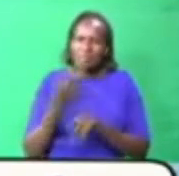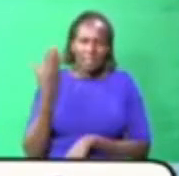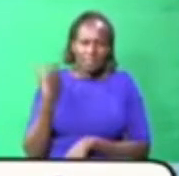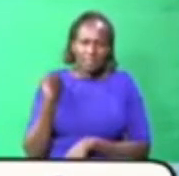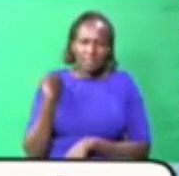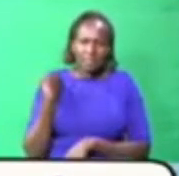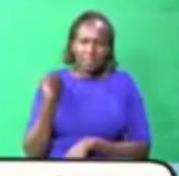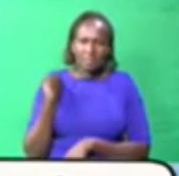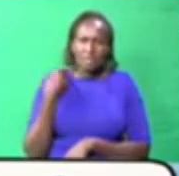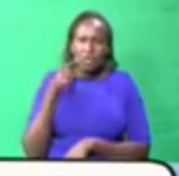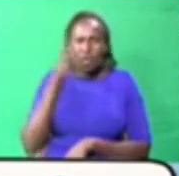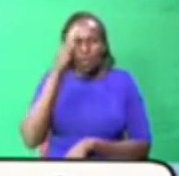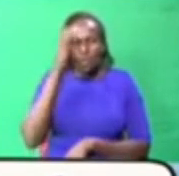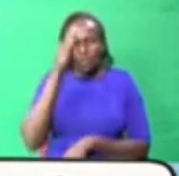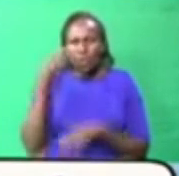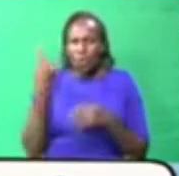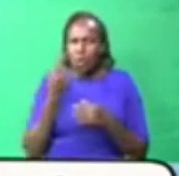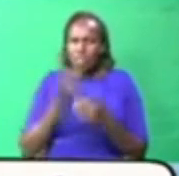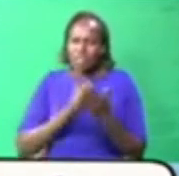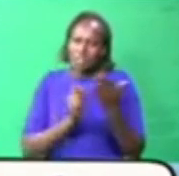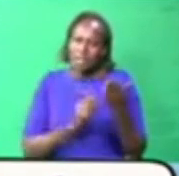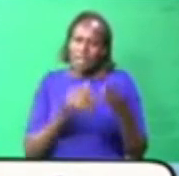tunajua tu yule Mungu ameandikwa kwenye Biblia.